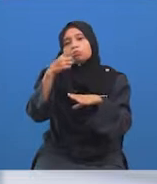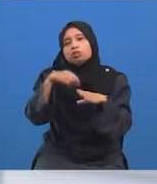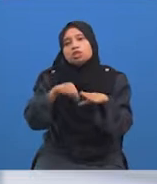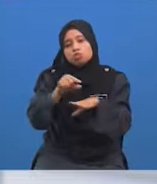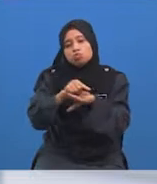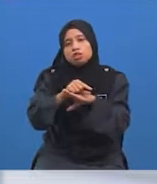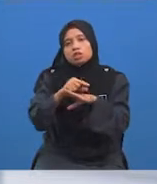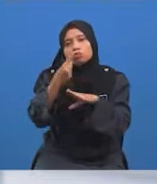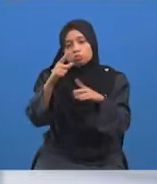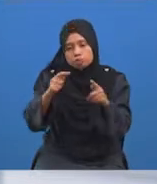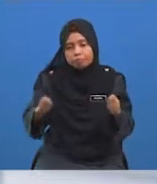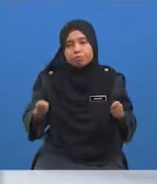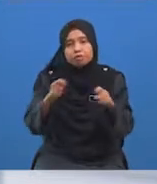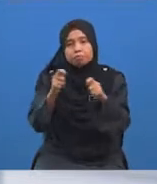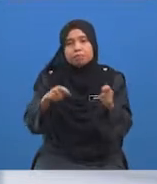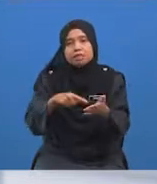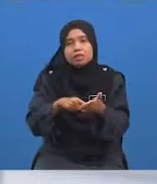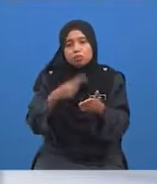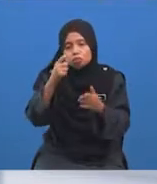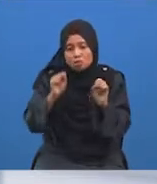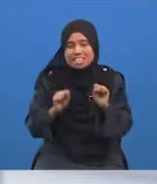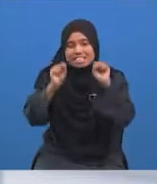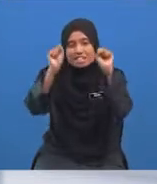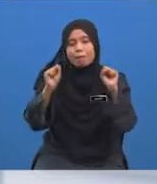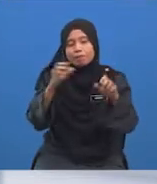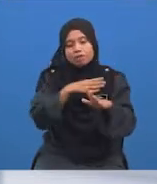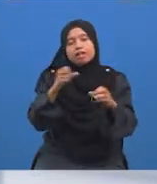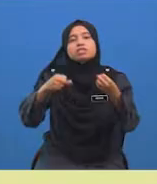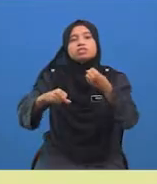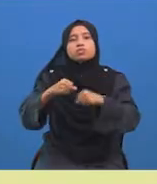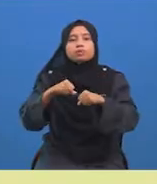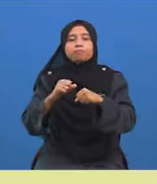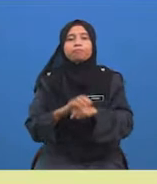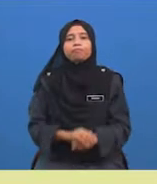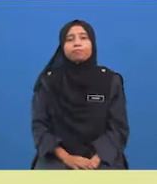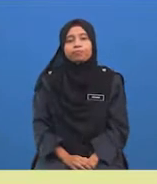menggunakan tempat-tempat ini untuk senaman dan bersukan.